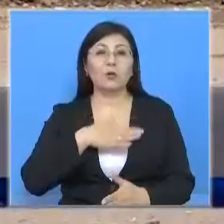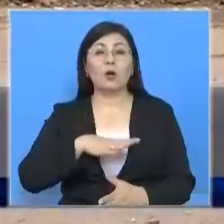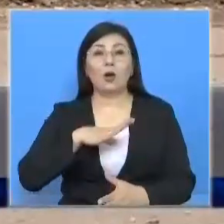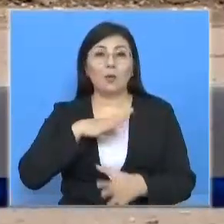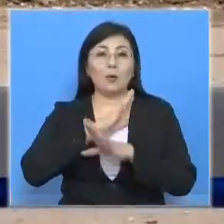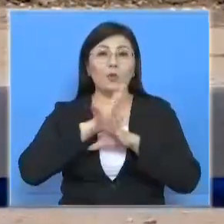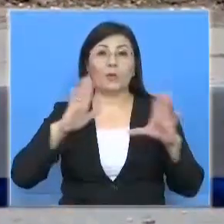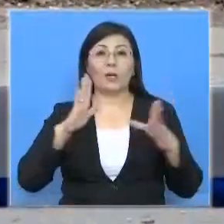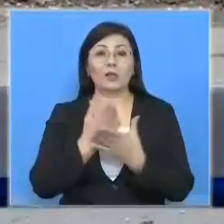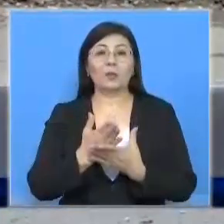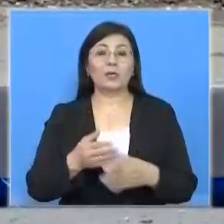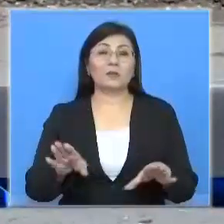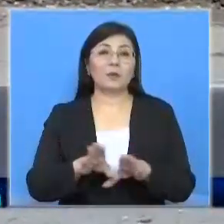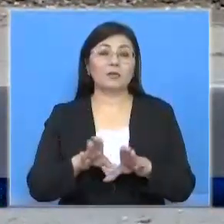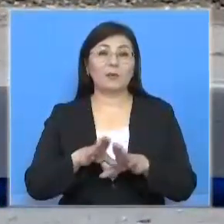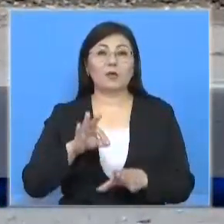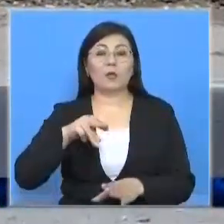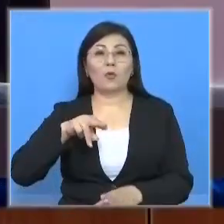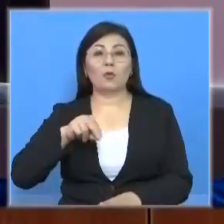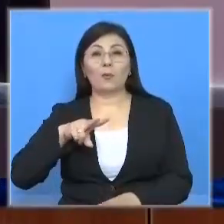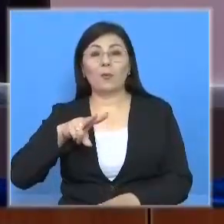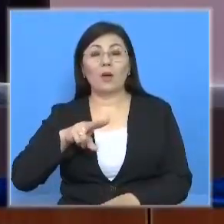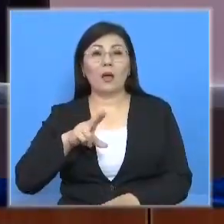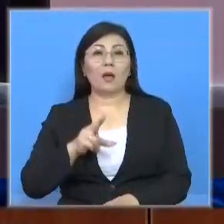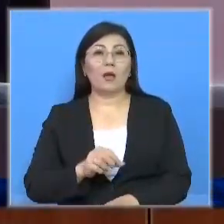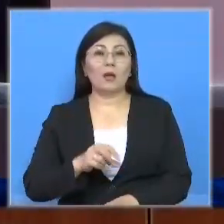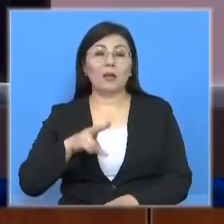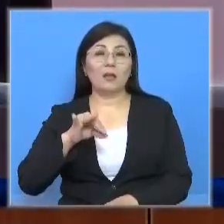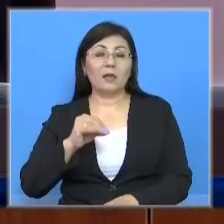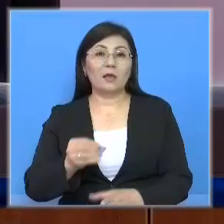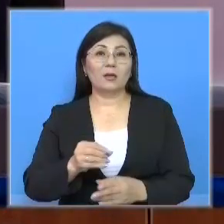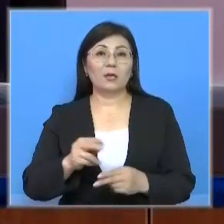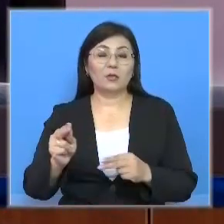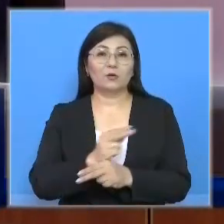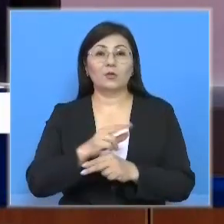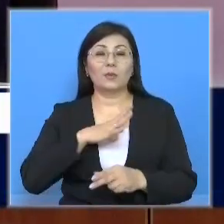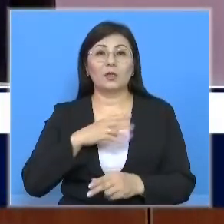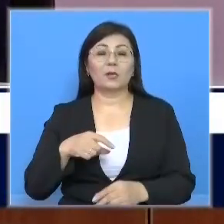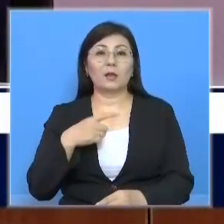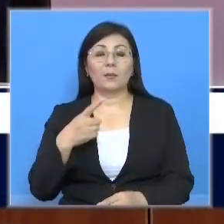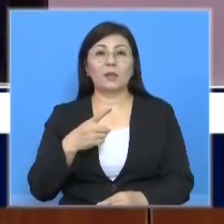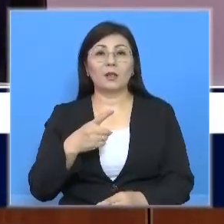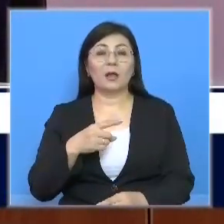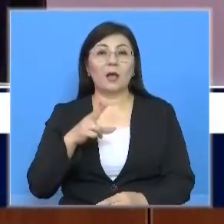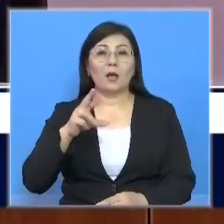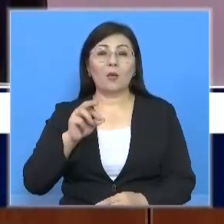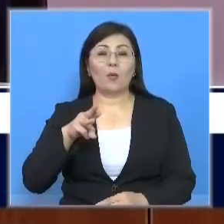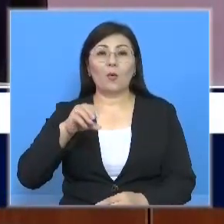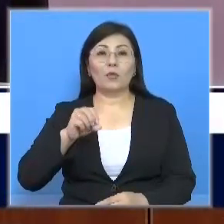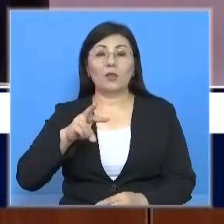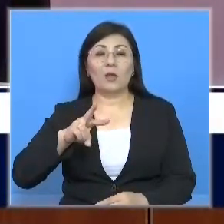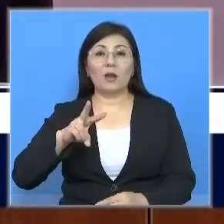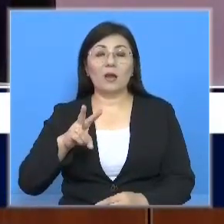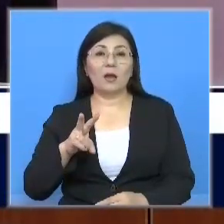бөлек желілер мен қазандықтар жөндеуден өтеді. 1,2 жылу желілерінде 25